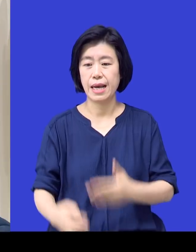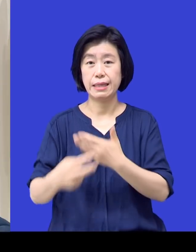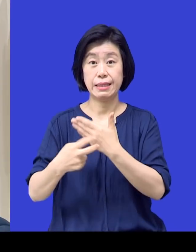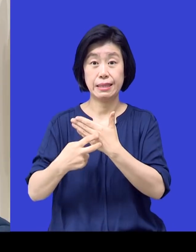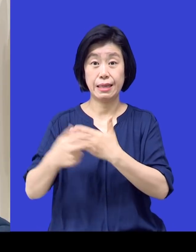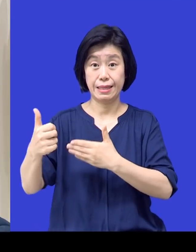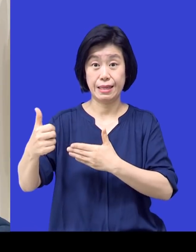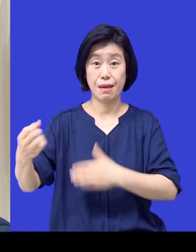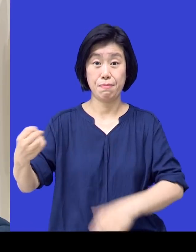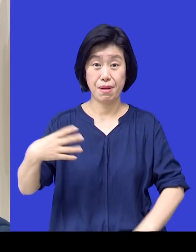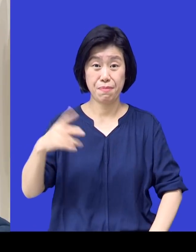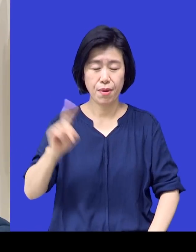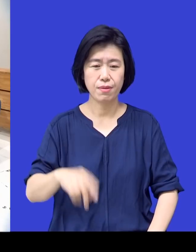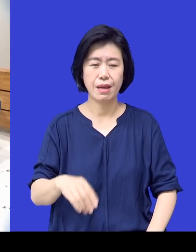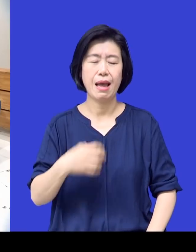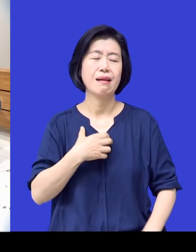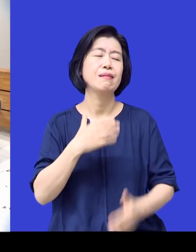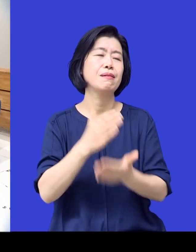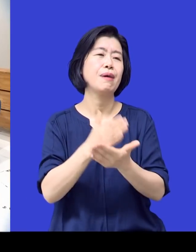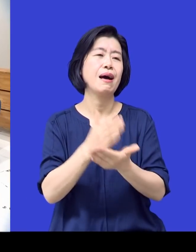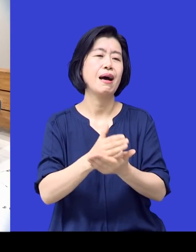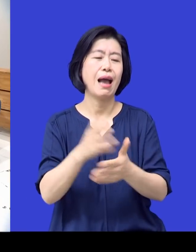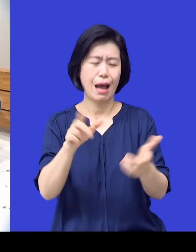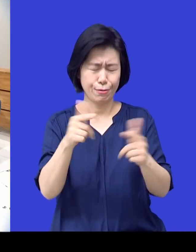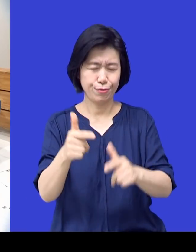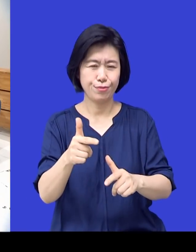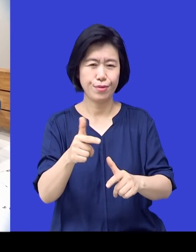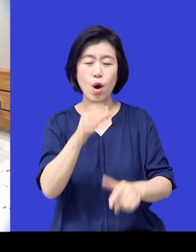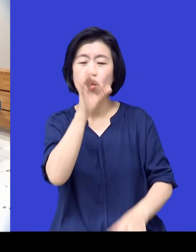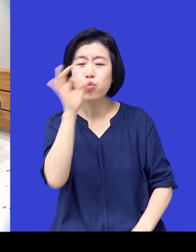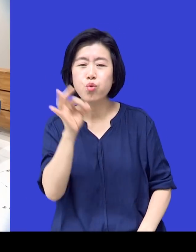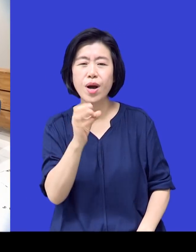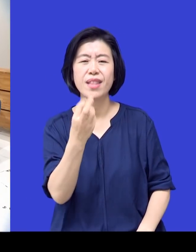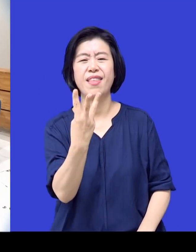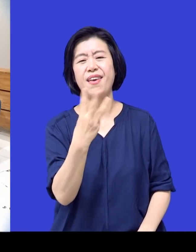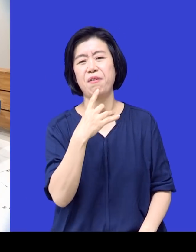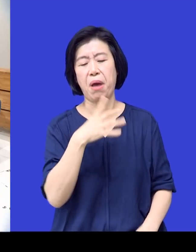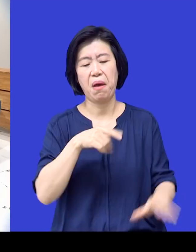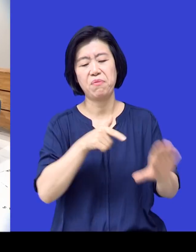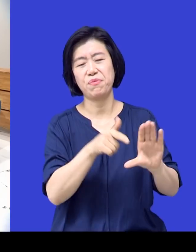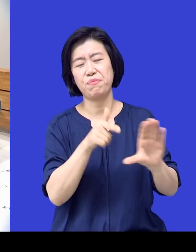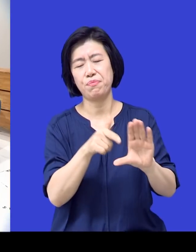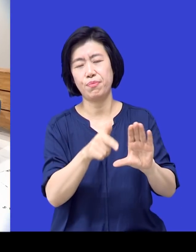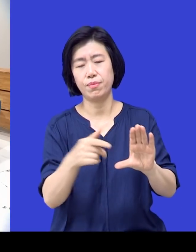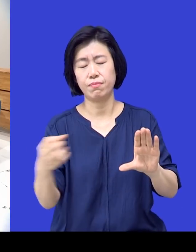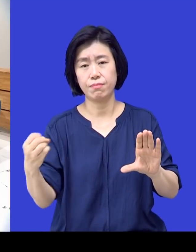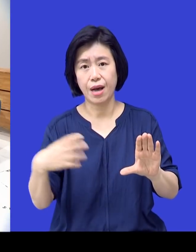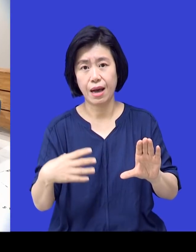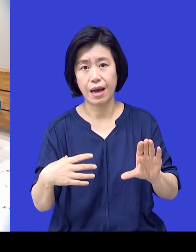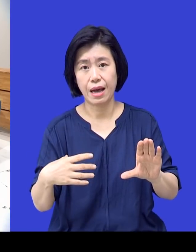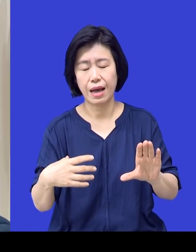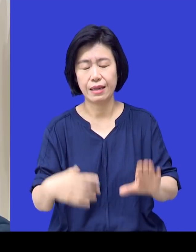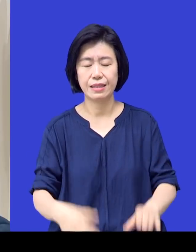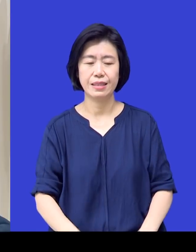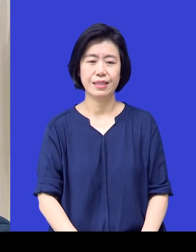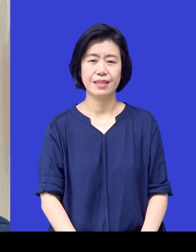마시라고 하루에 구멍 3개 이상은 안 뚫는다. 그래서 모자르면 이제 또 계속 이렇게 모은다는